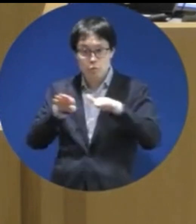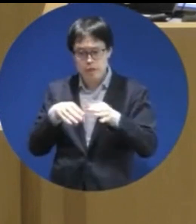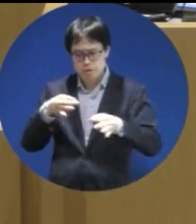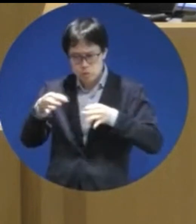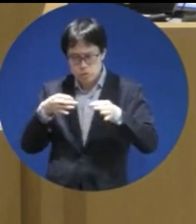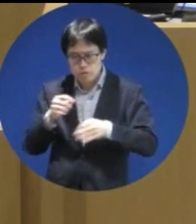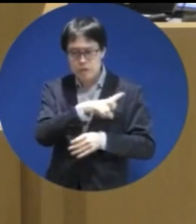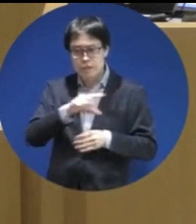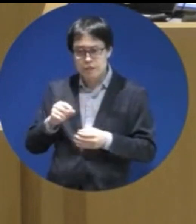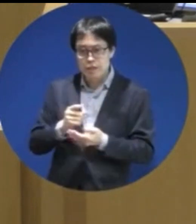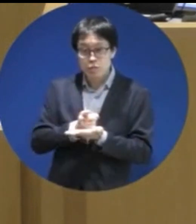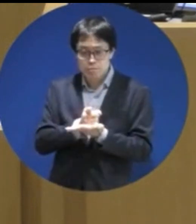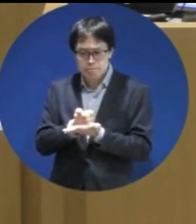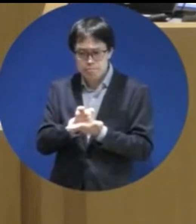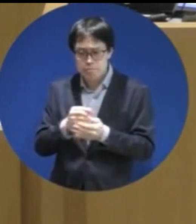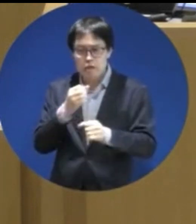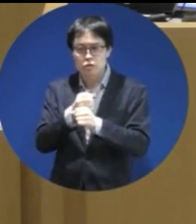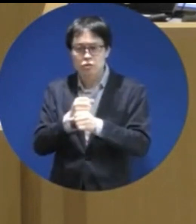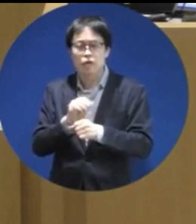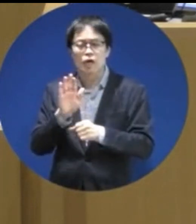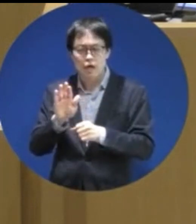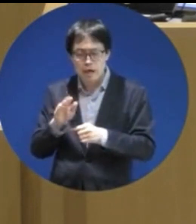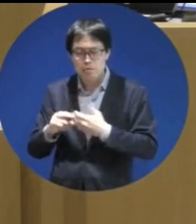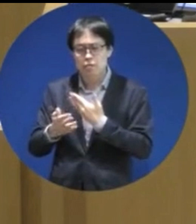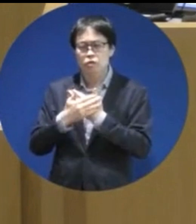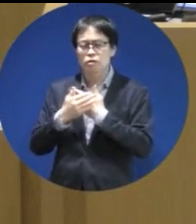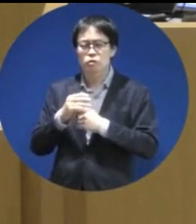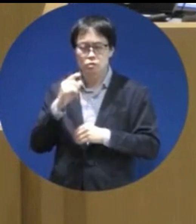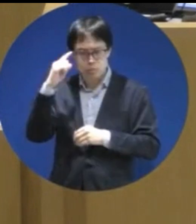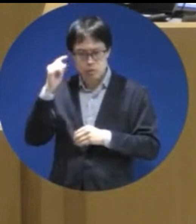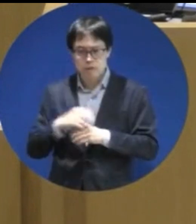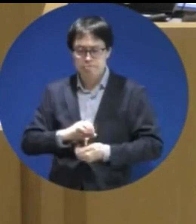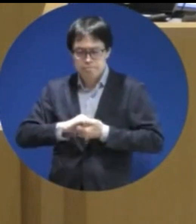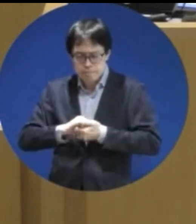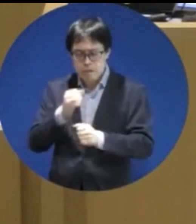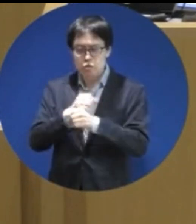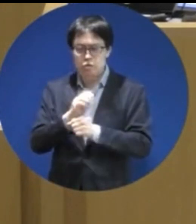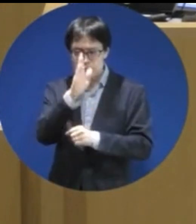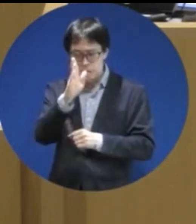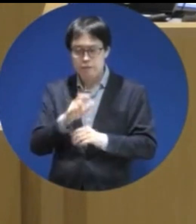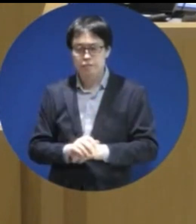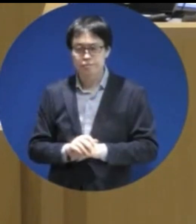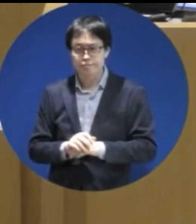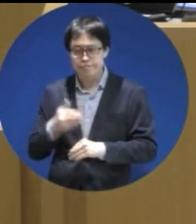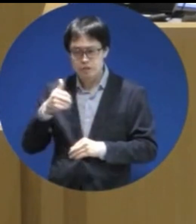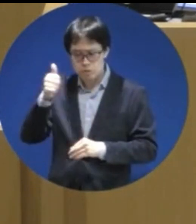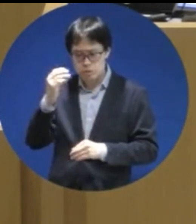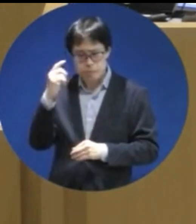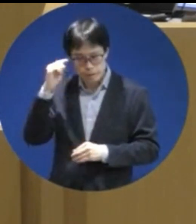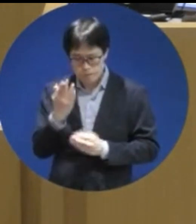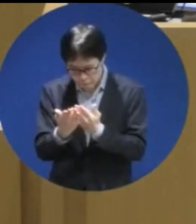施設などのマップを作成できれば助かる方も多いと思います。ぜひ作っていただきたいです。区長の所見を伺います